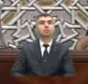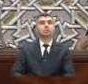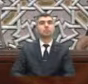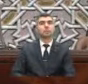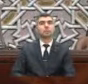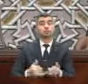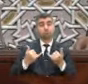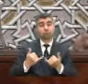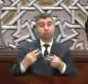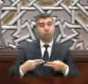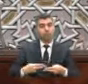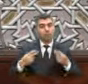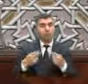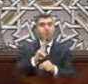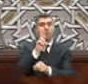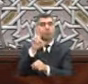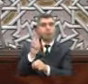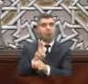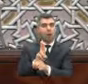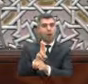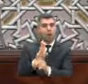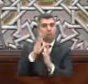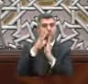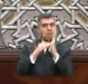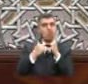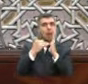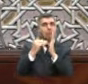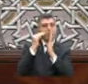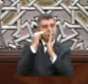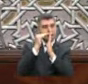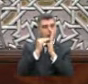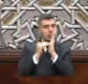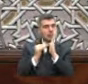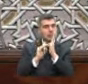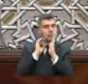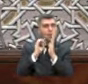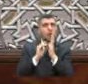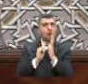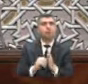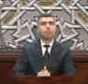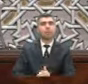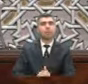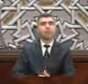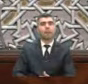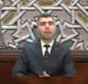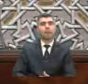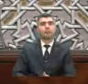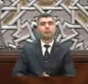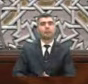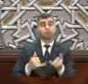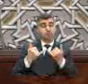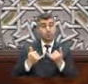نشرع الآن في بسط الأسئلة الشفهية المدرجة بجدول أعمالنا،